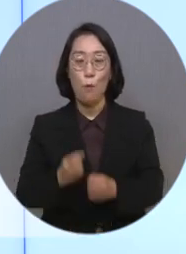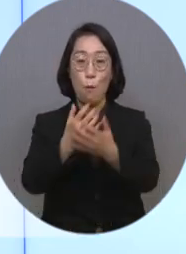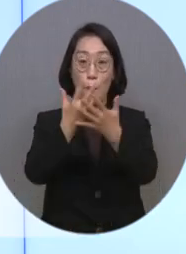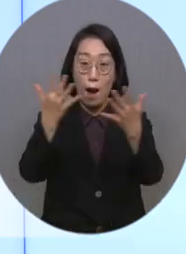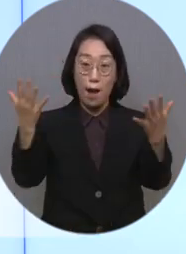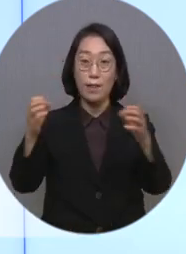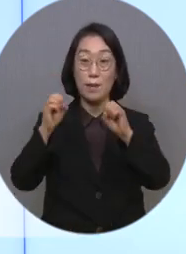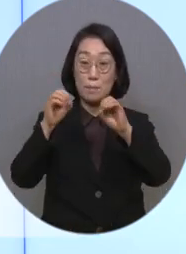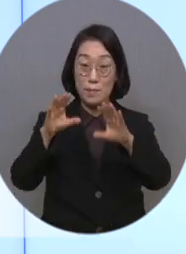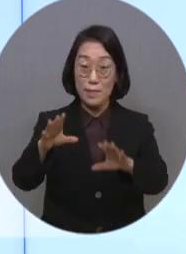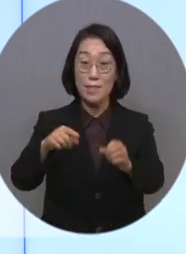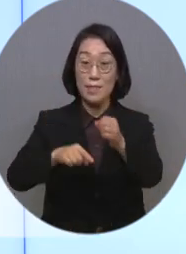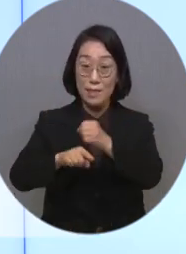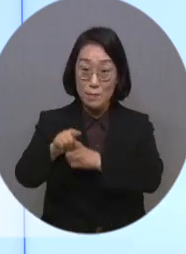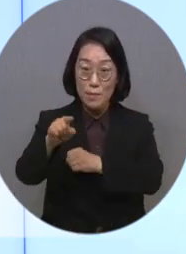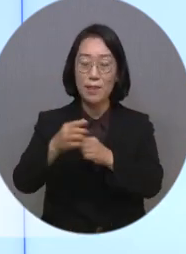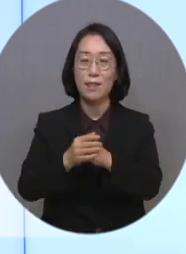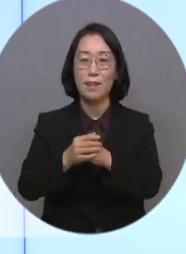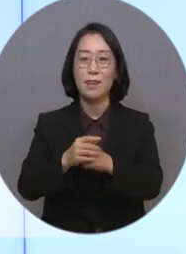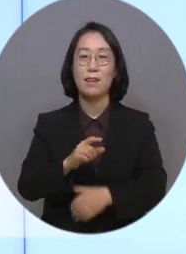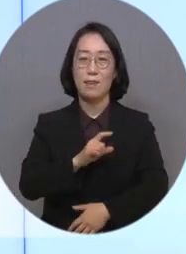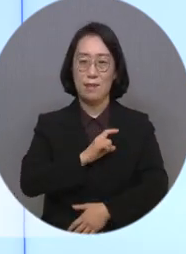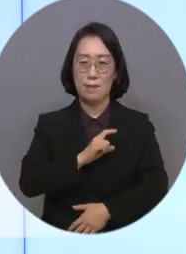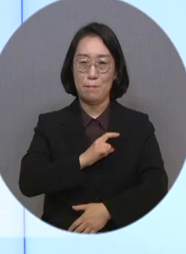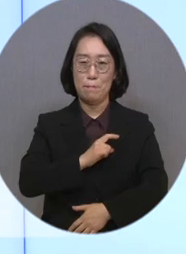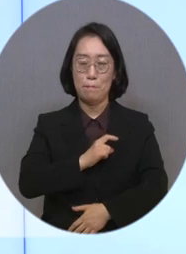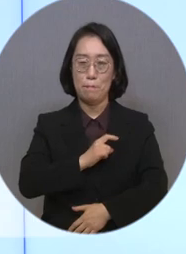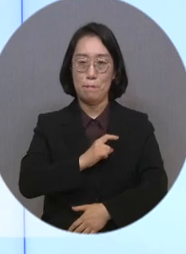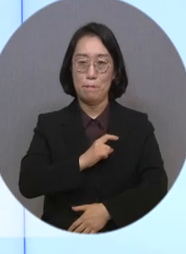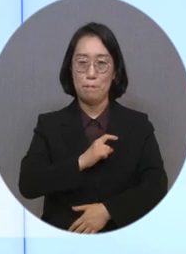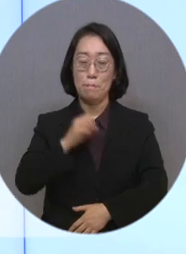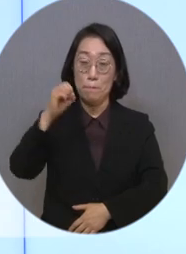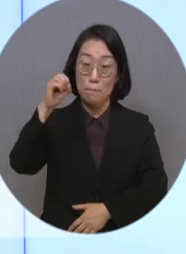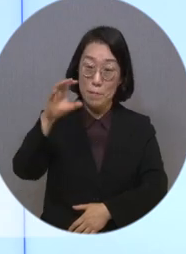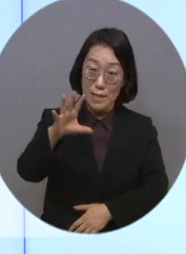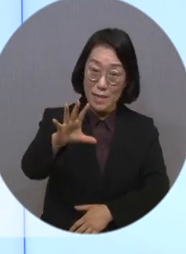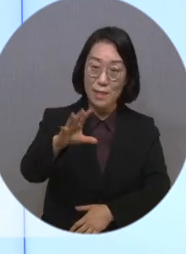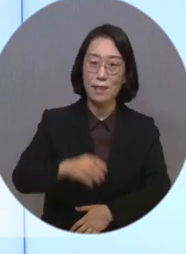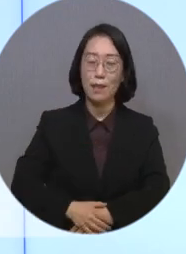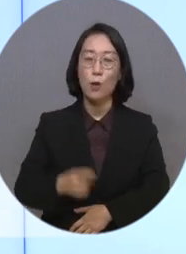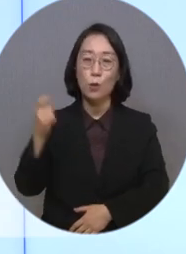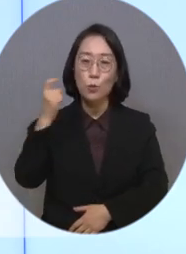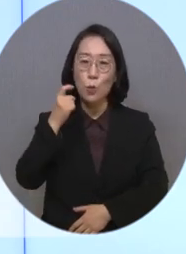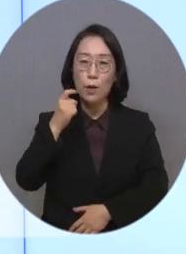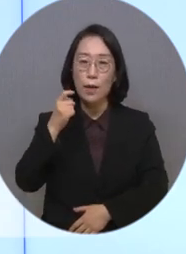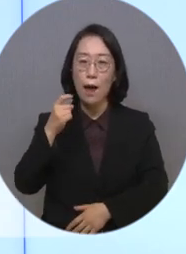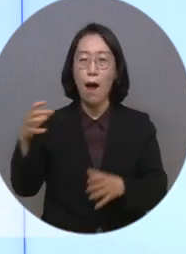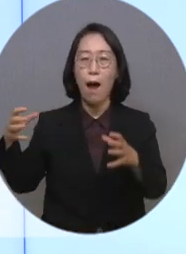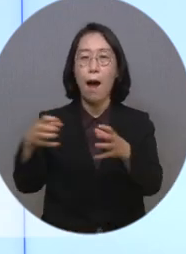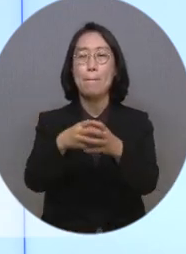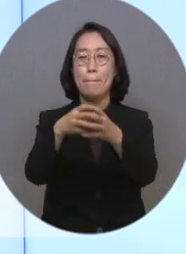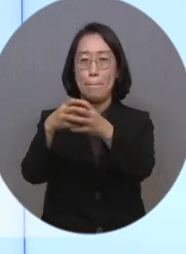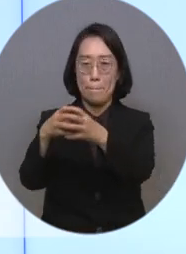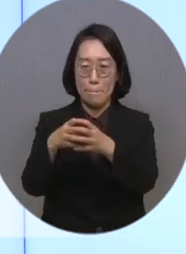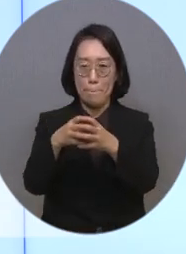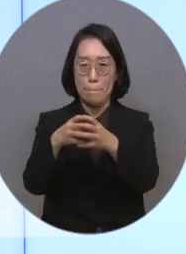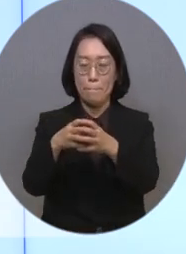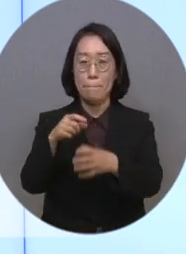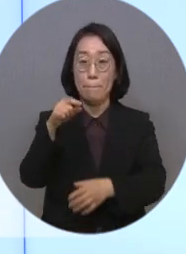환하게 만들어준다는 뜻의 밝은 빛의 소리가 하나가 되어